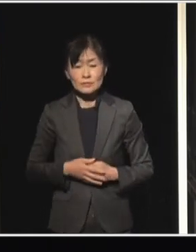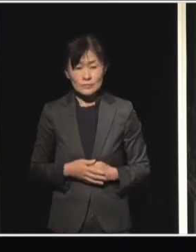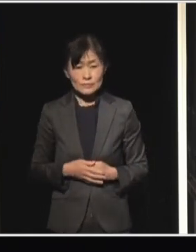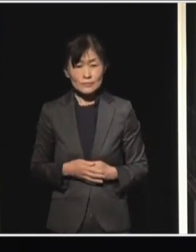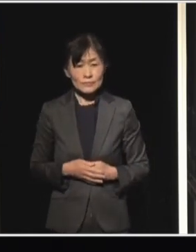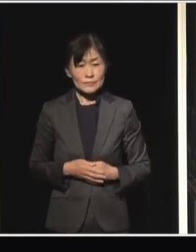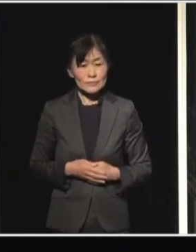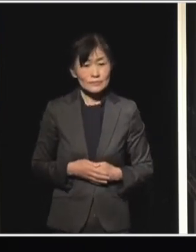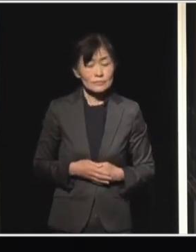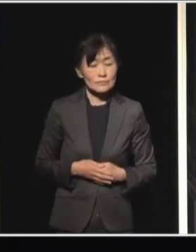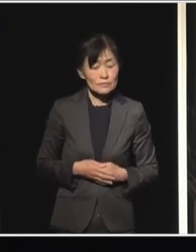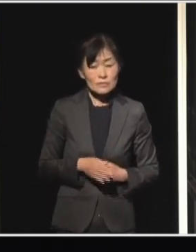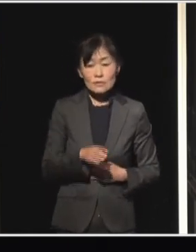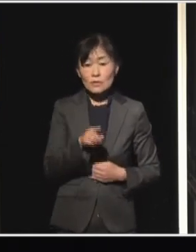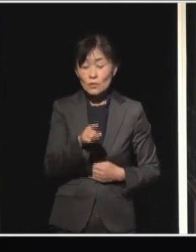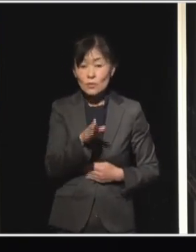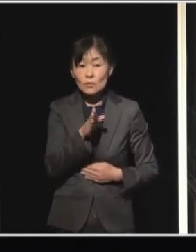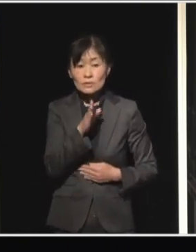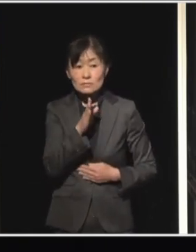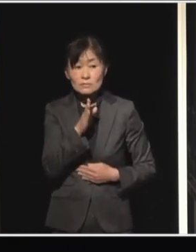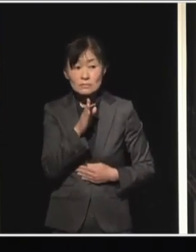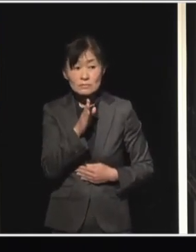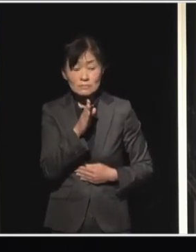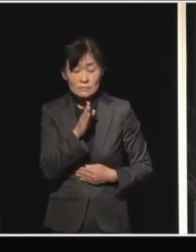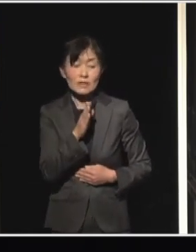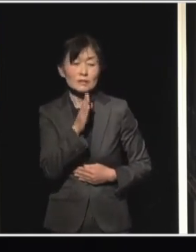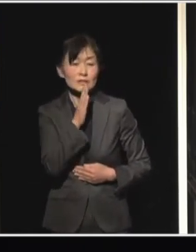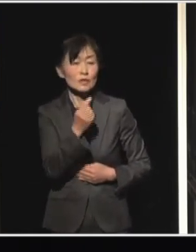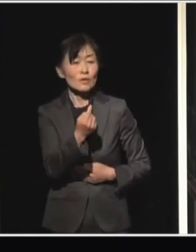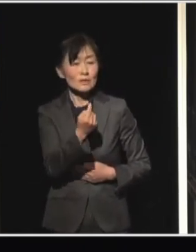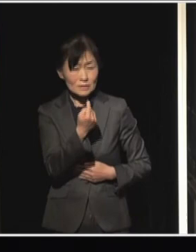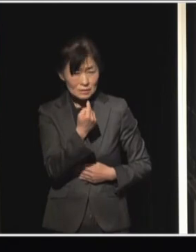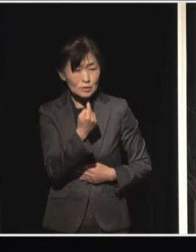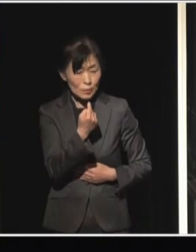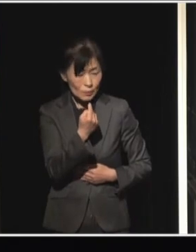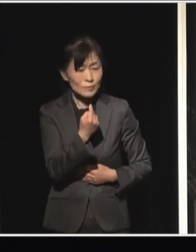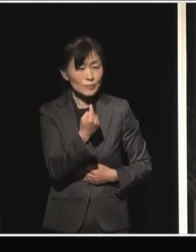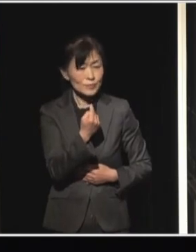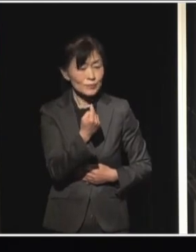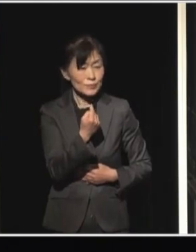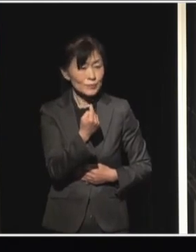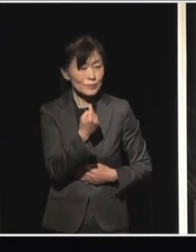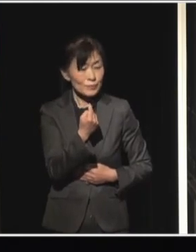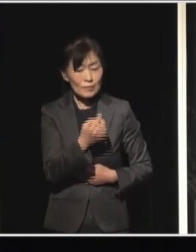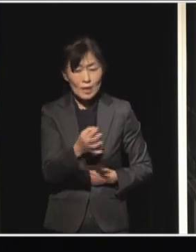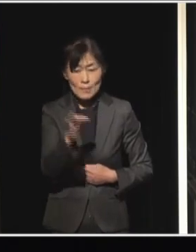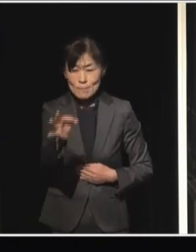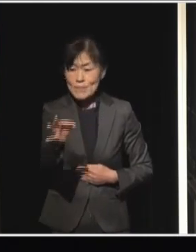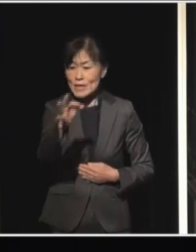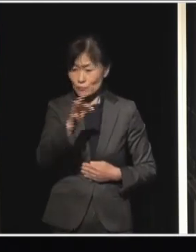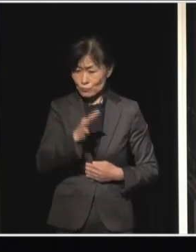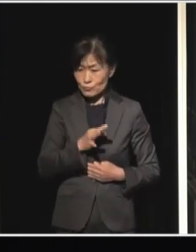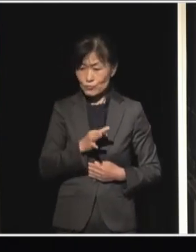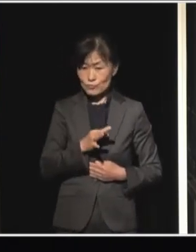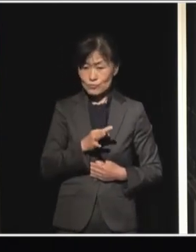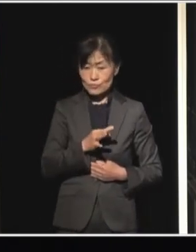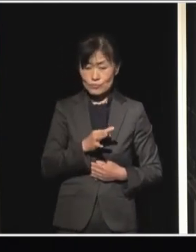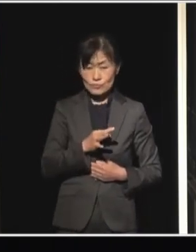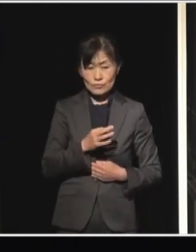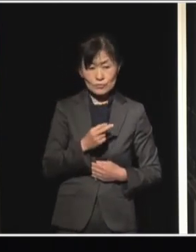ねこれは実際に私のところにもですねあのベイルとかですねあと